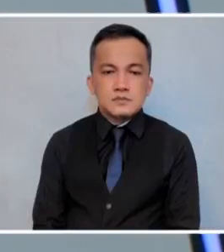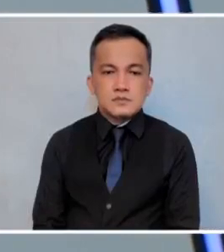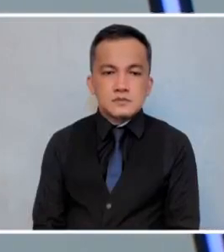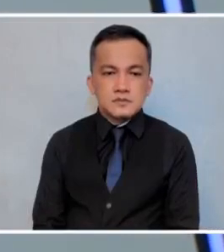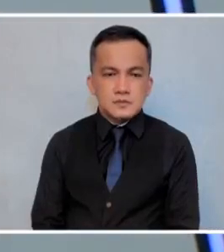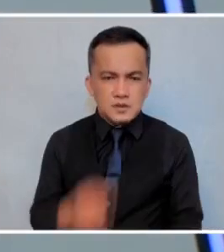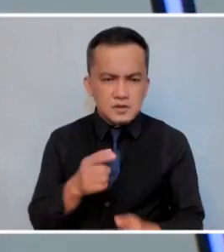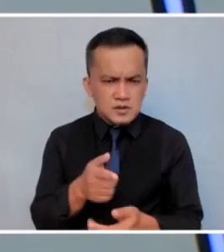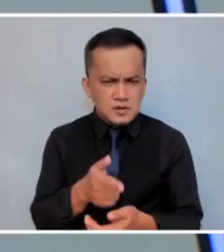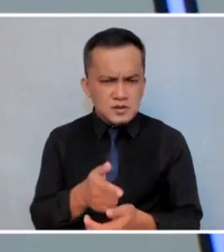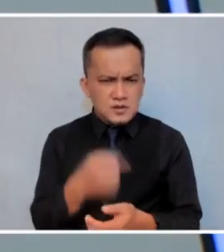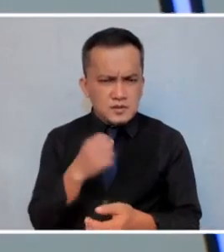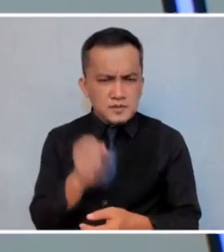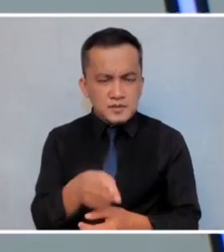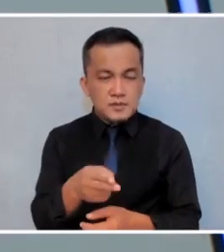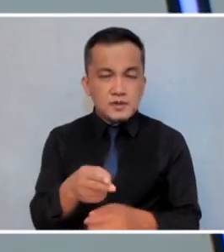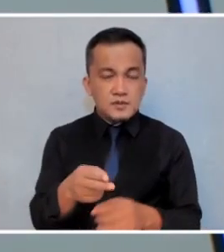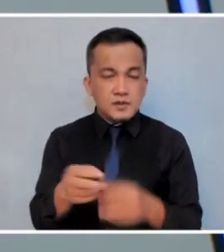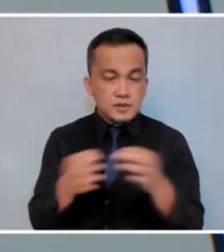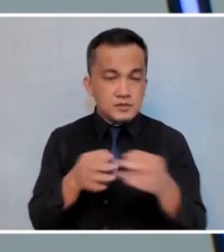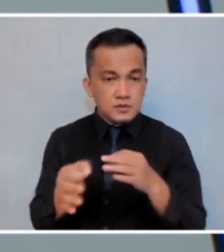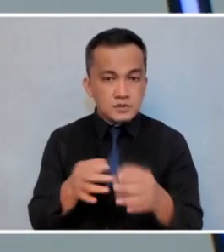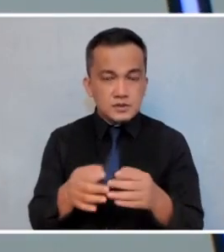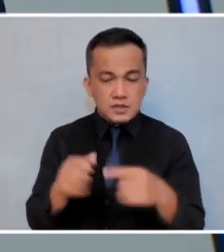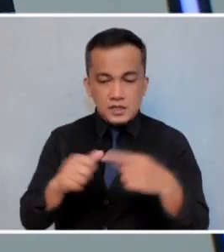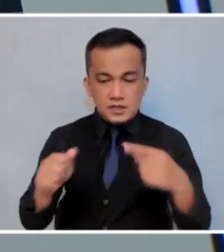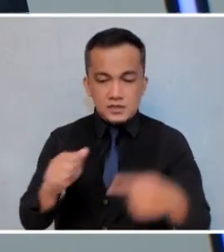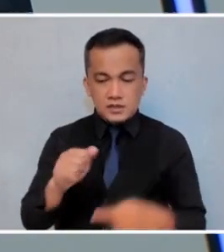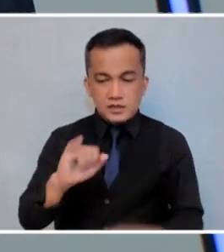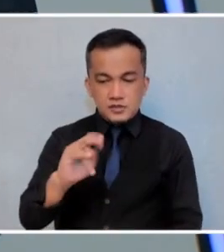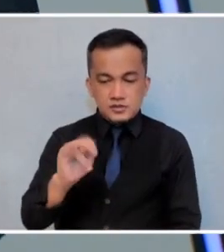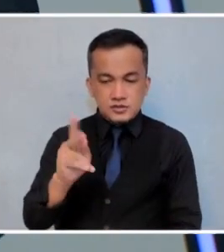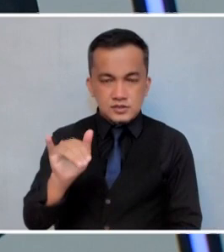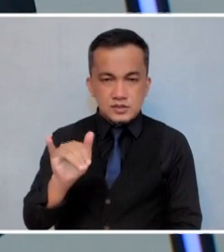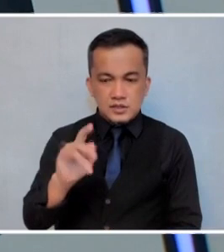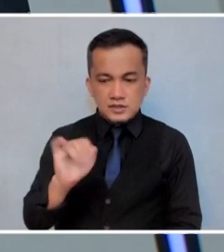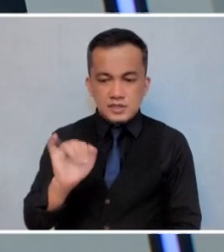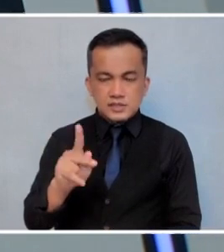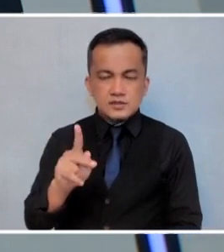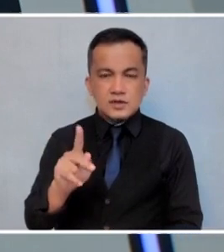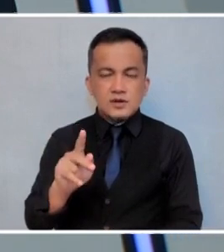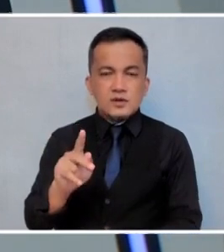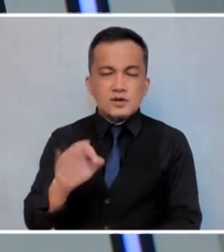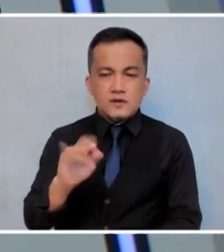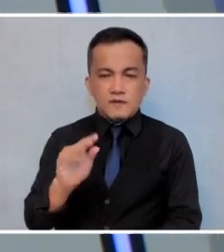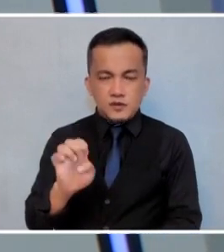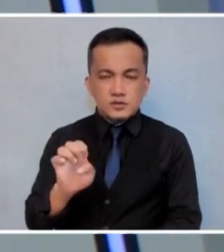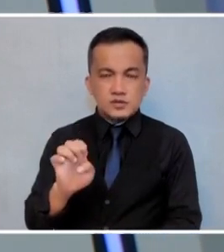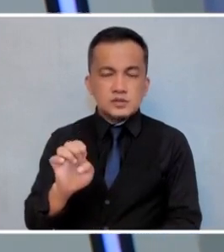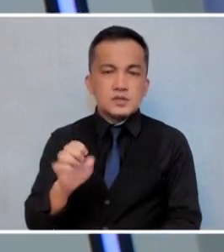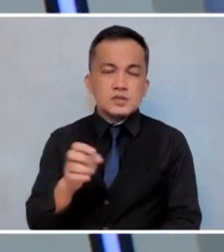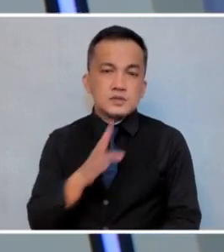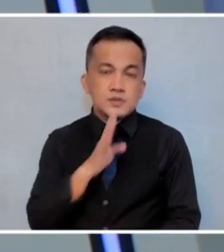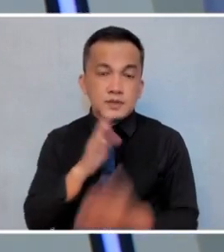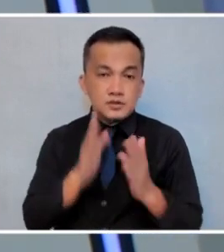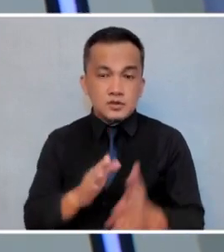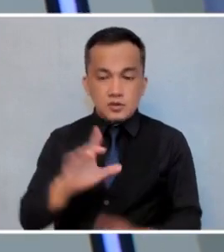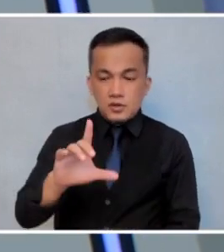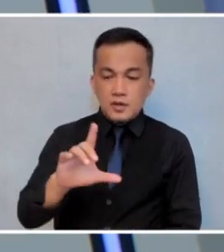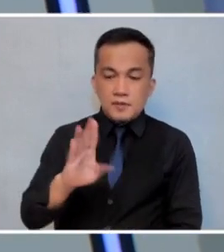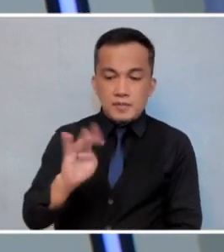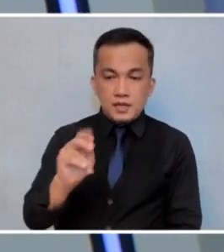ipapaliwanag ng Korte Suprema si dating Anti-Insurgency Task Force spokesperson Lorraine Badoy kung bakit hindi siya